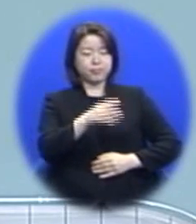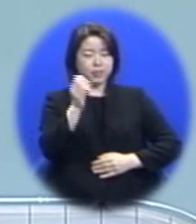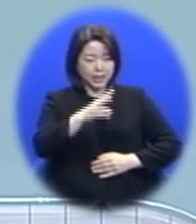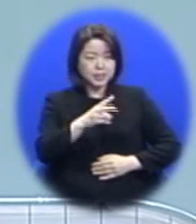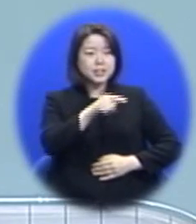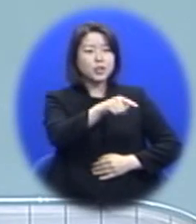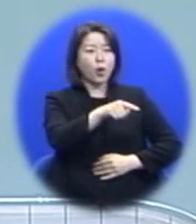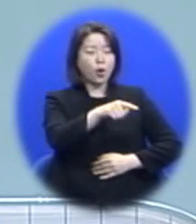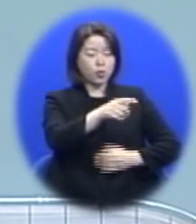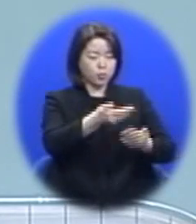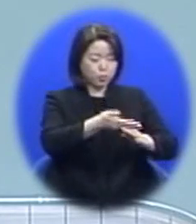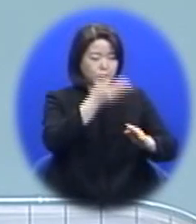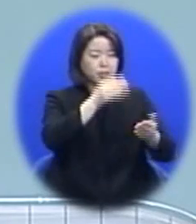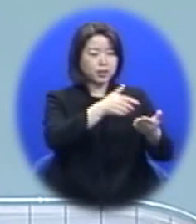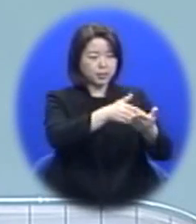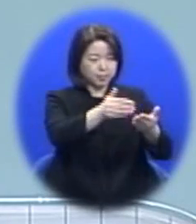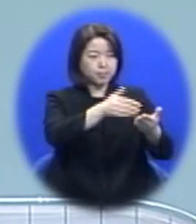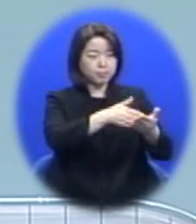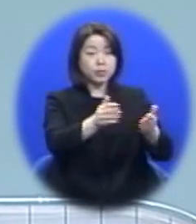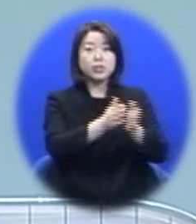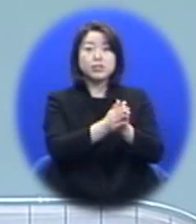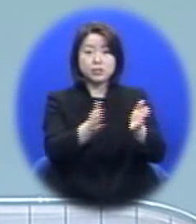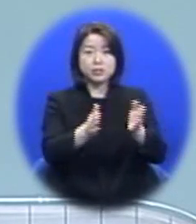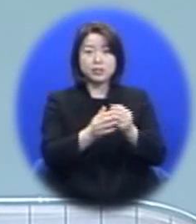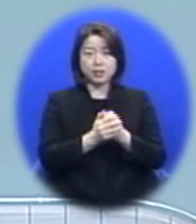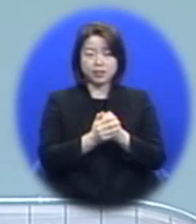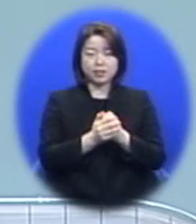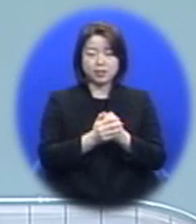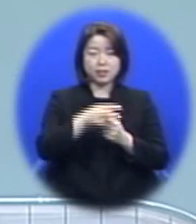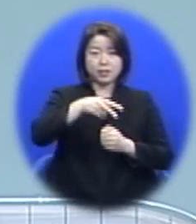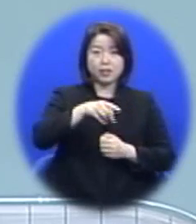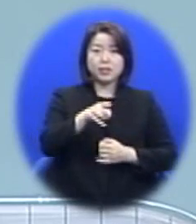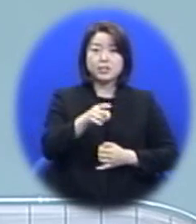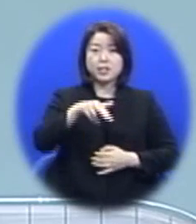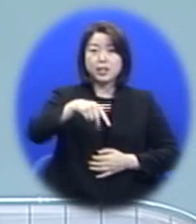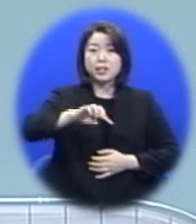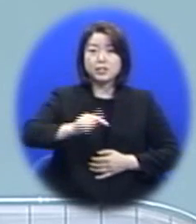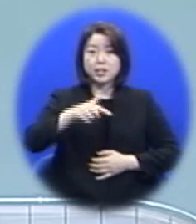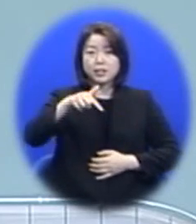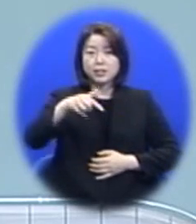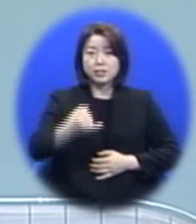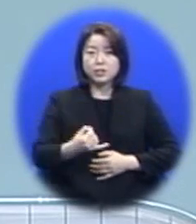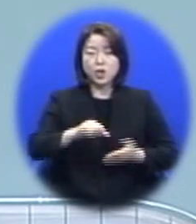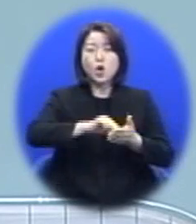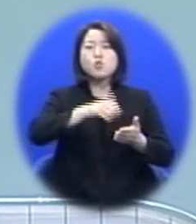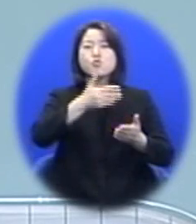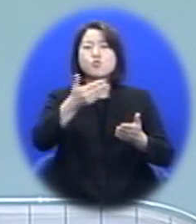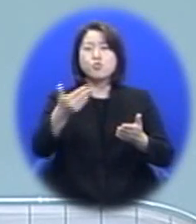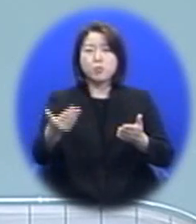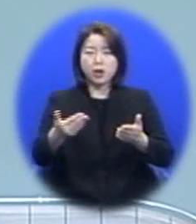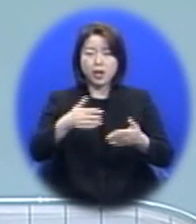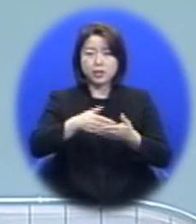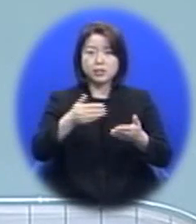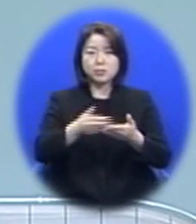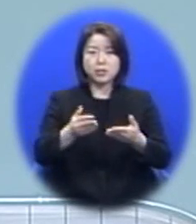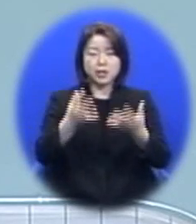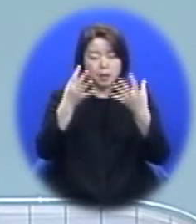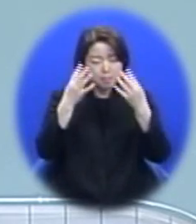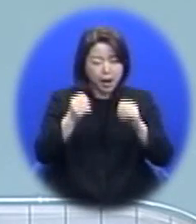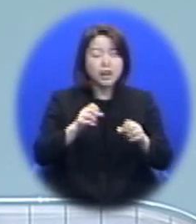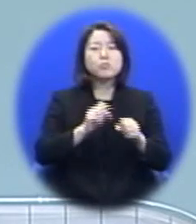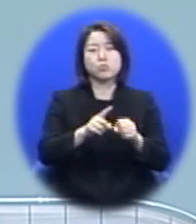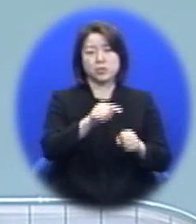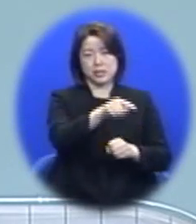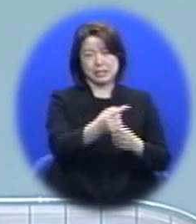그리기 시작했습니다. 세잔느의 유명한 그림 중에 상당히 많은 그림이 그렇게 그려진 것이라고 합니다.